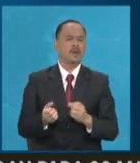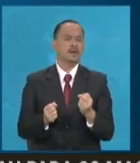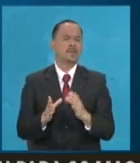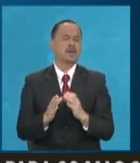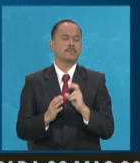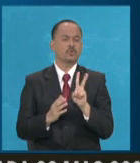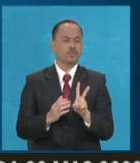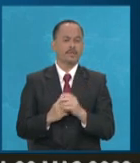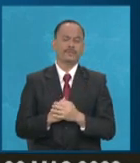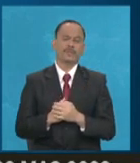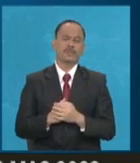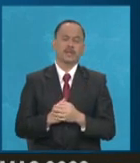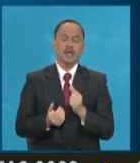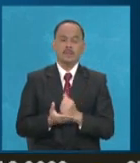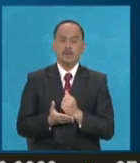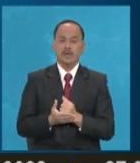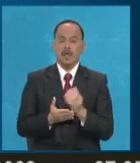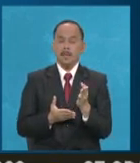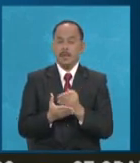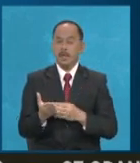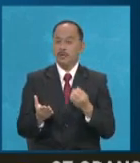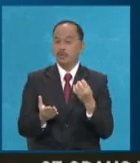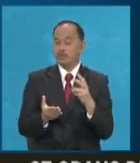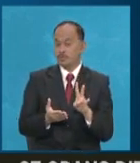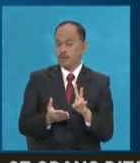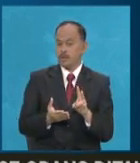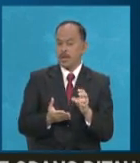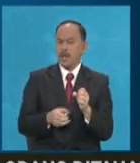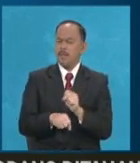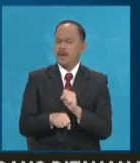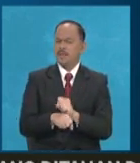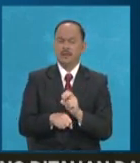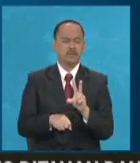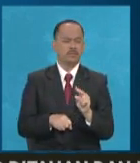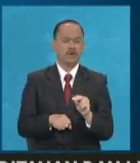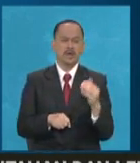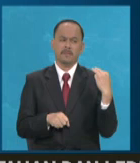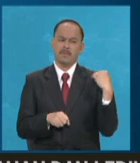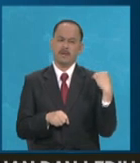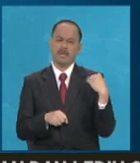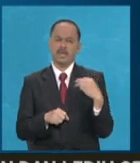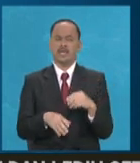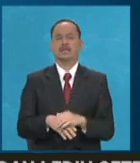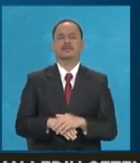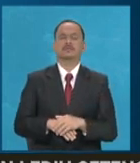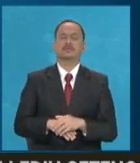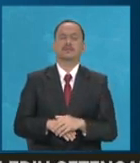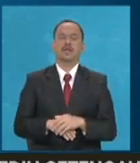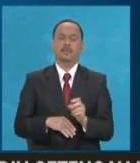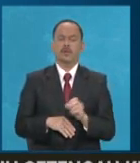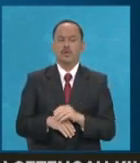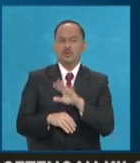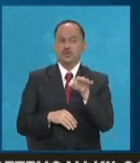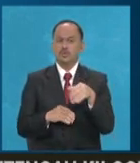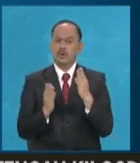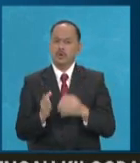15 kurung 2 imigration penggal 17 yaitu bekerja bukan dengan majikan asal berhubung dapatkan itu orang